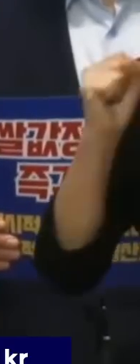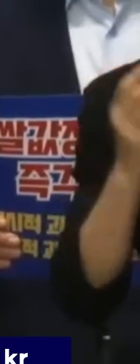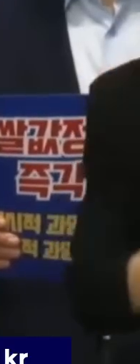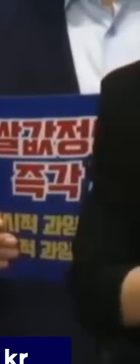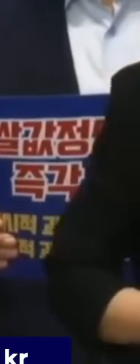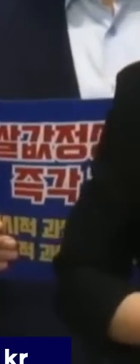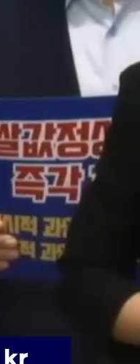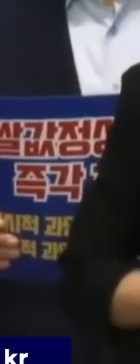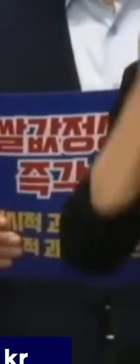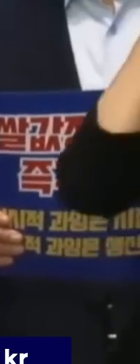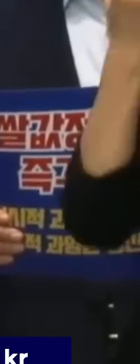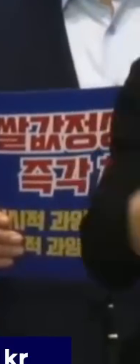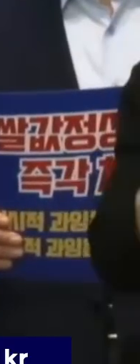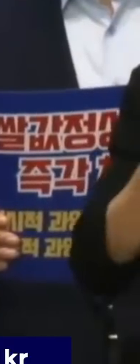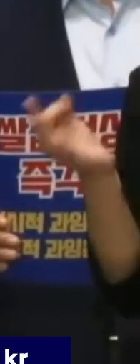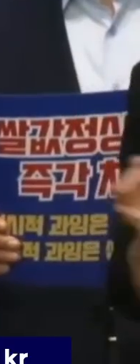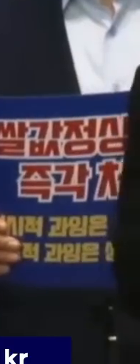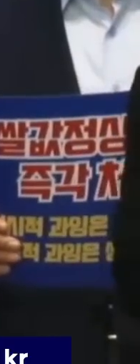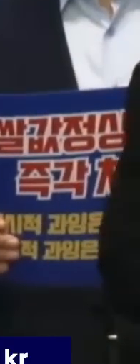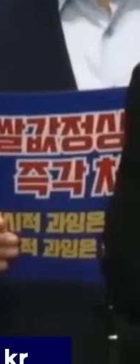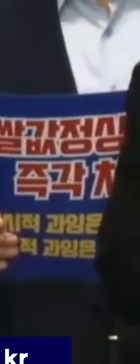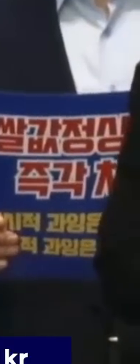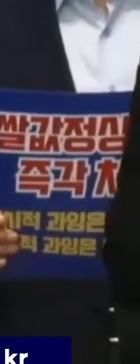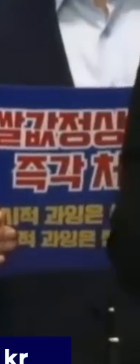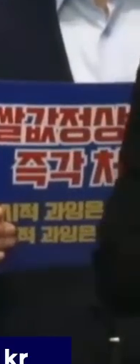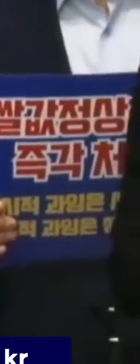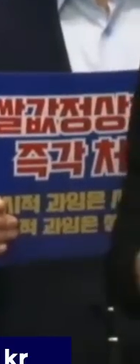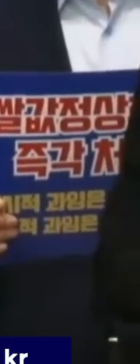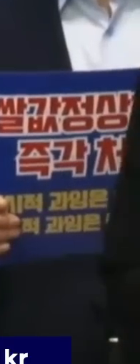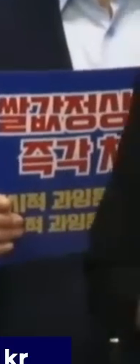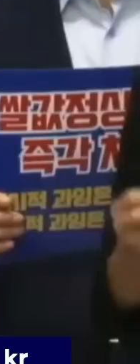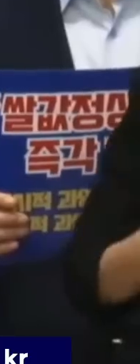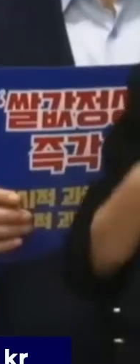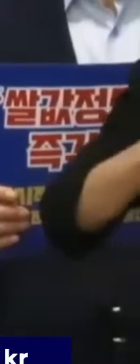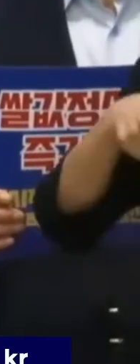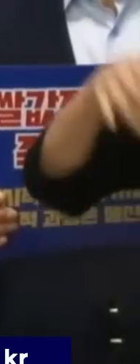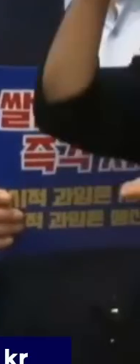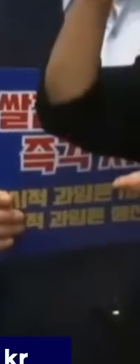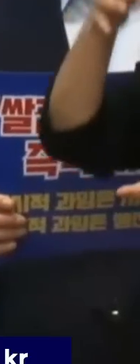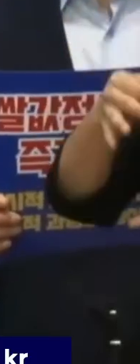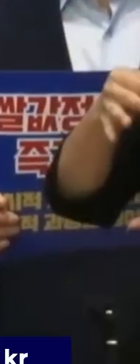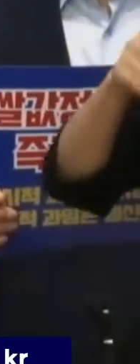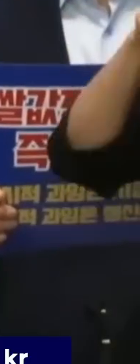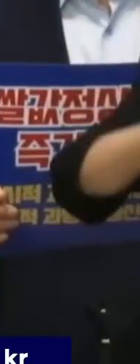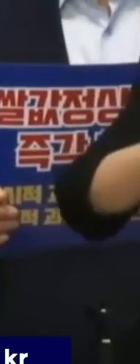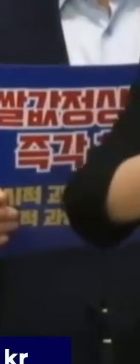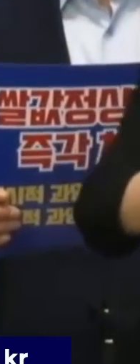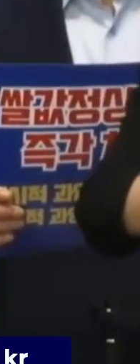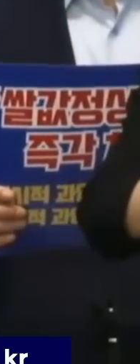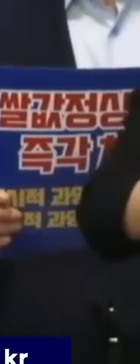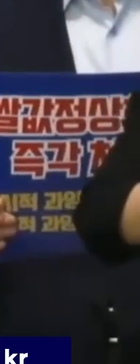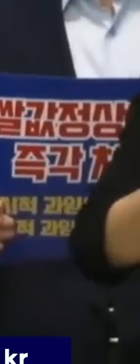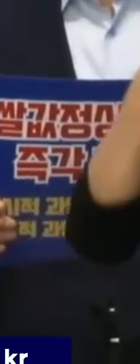저임금 정책의 희생양으로, 때로는 물가 안정이라는 지상 목표를 위해 커피값만큼도 안